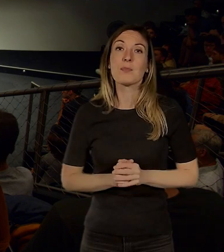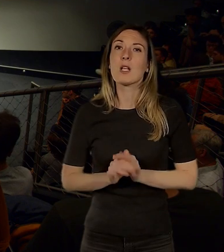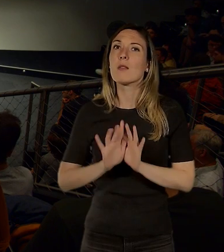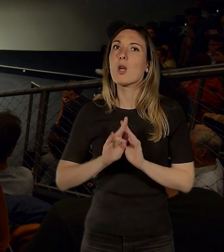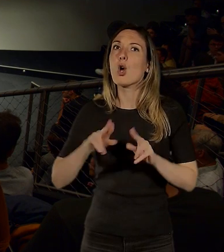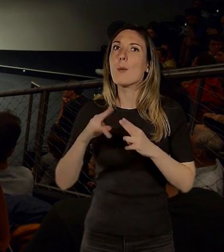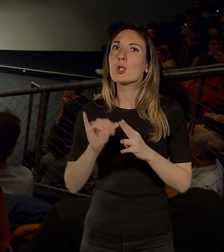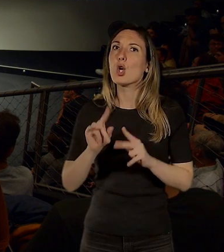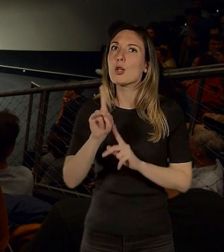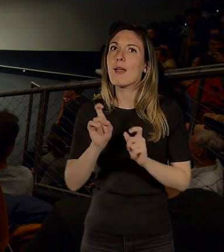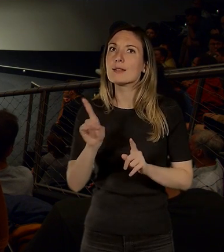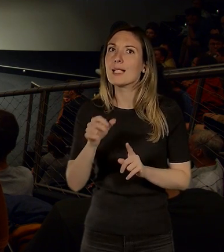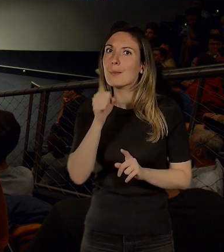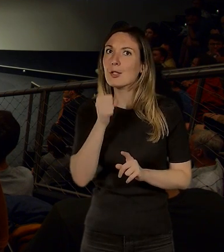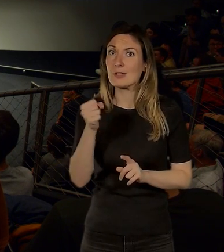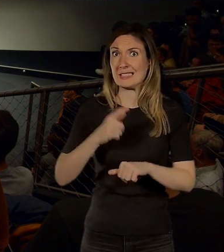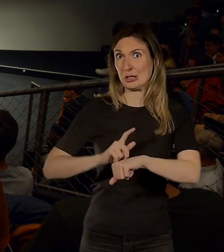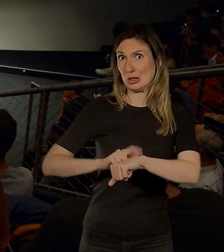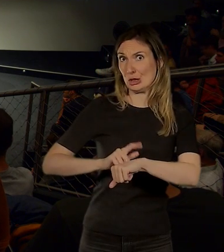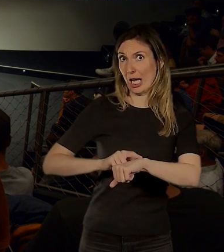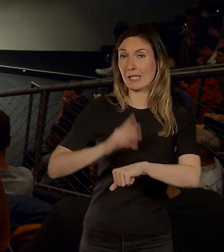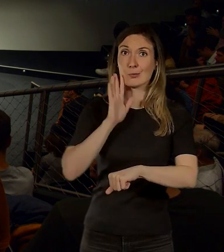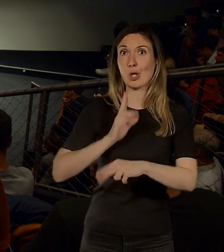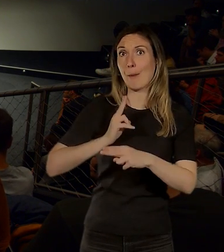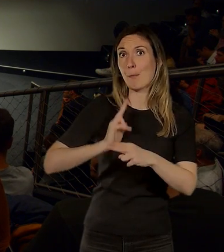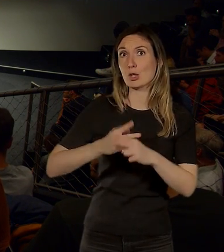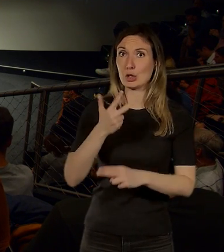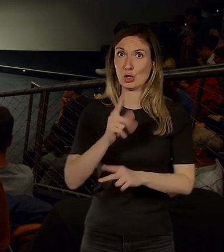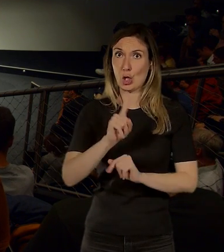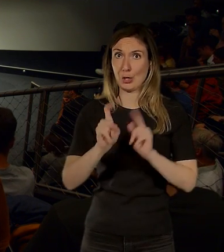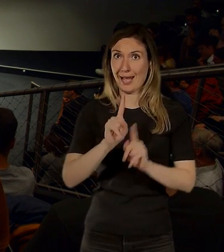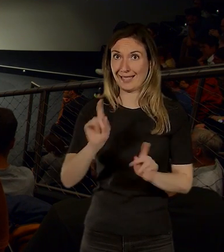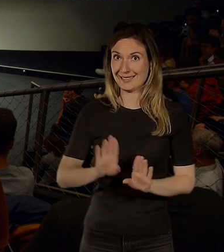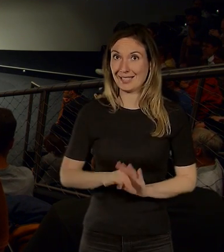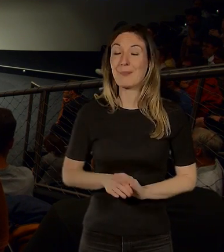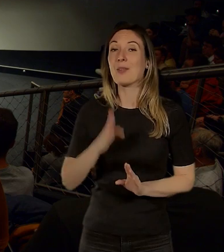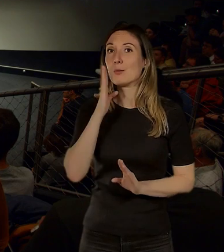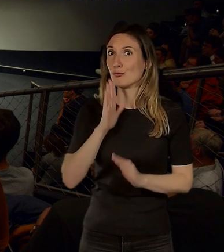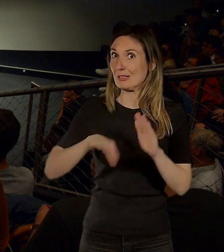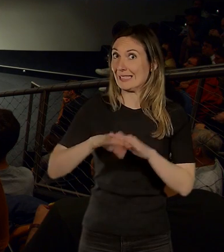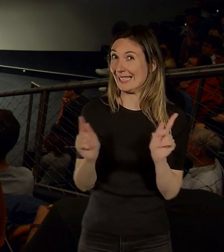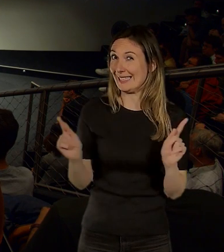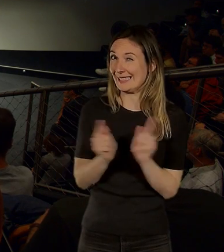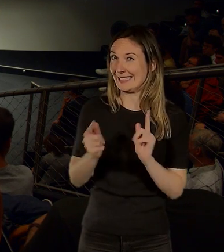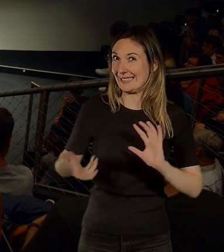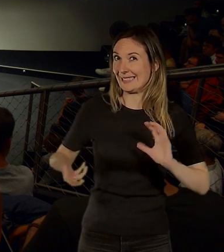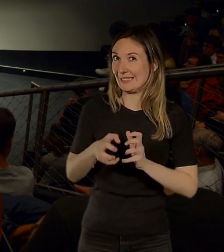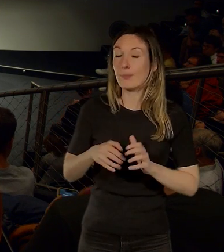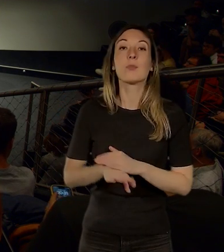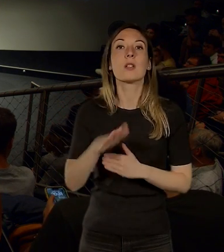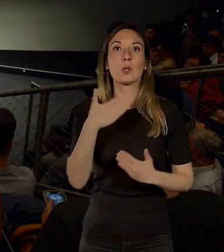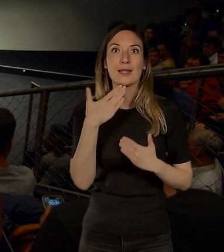mikrofon. Já. Trošku nás tlačí čas, tak poslední 3 dotazy. Tak prosím o maximální stručnost. Super, díky